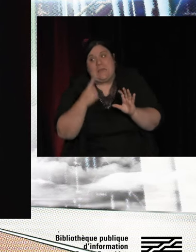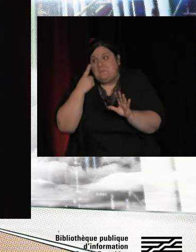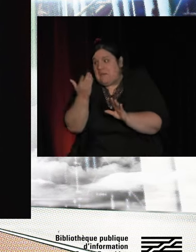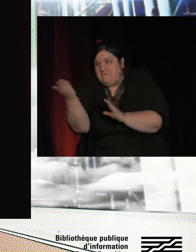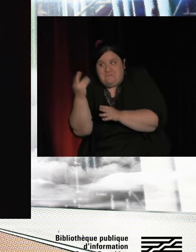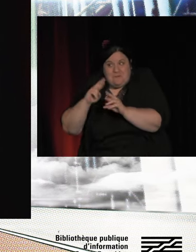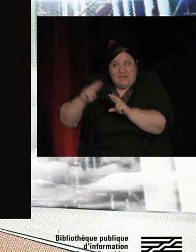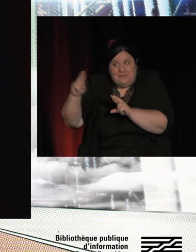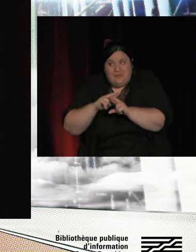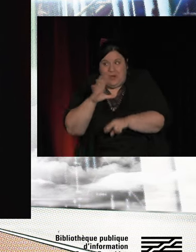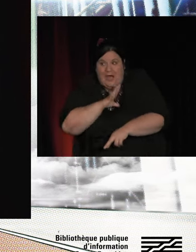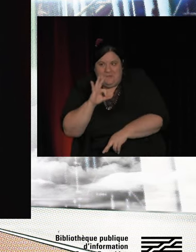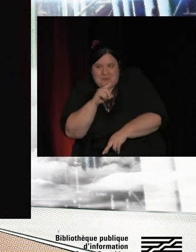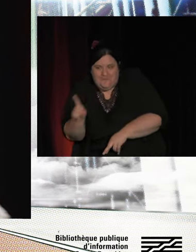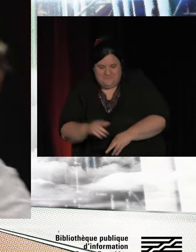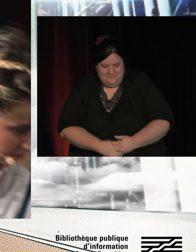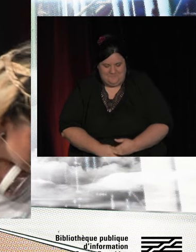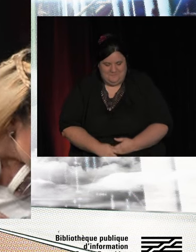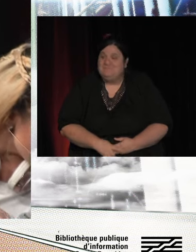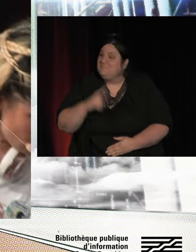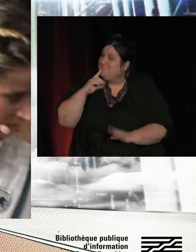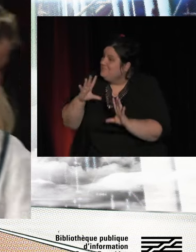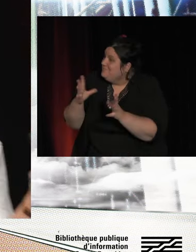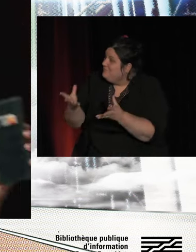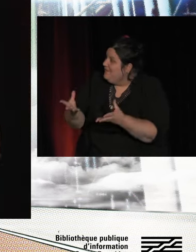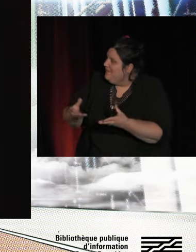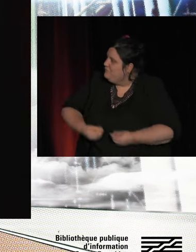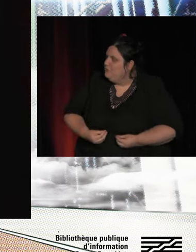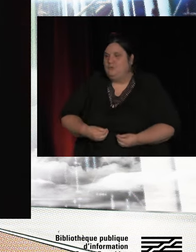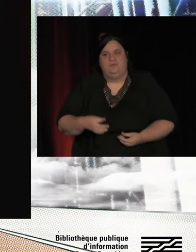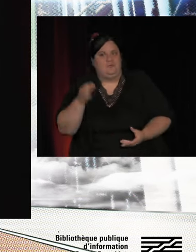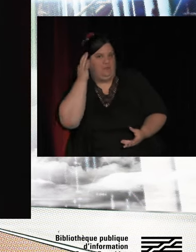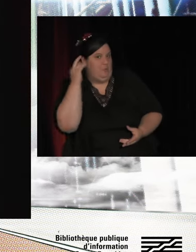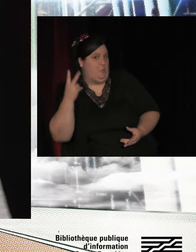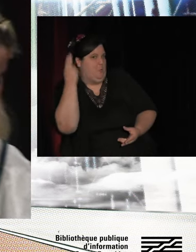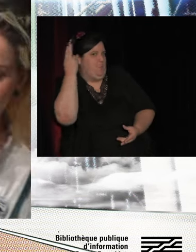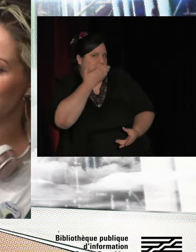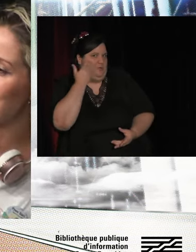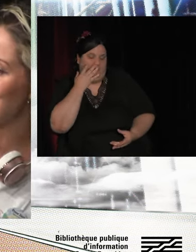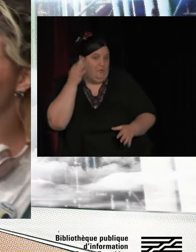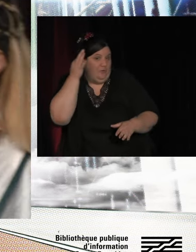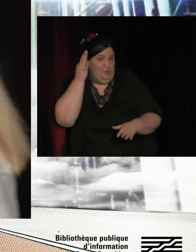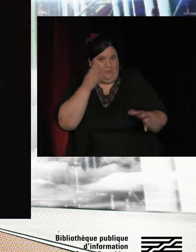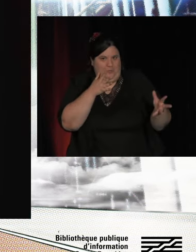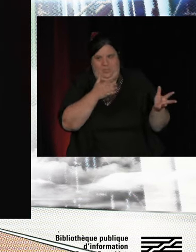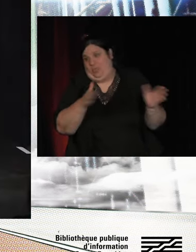fonctionne. Donc bienvenue. Je vais carrément couper mon son parce que voilà, hein, sinon ça va être un